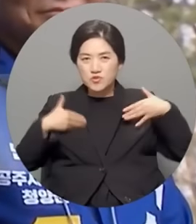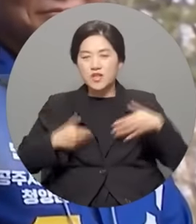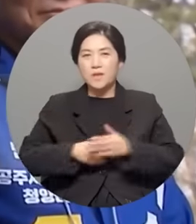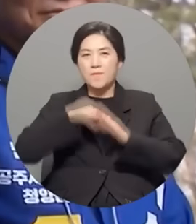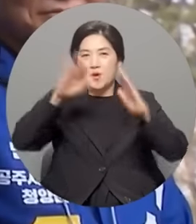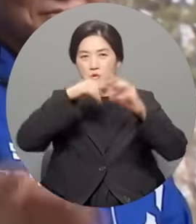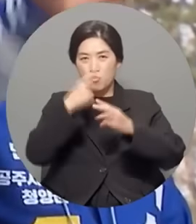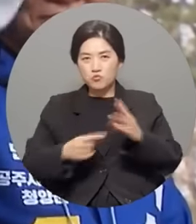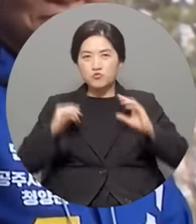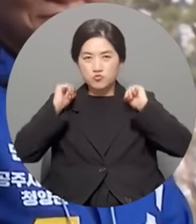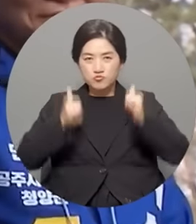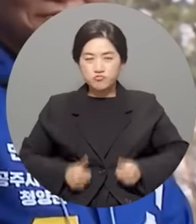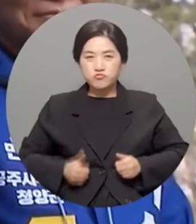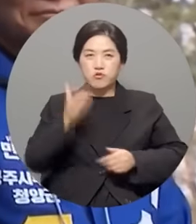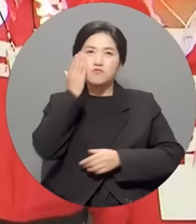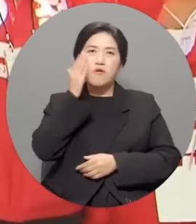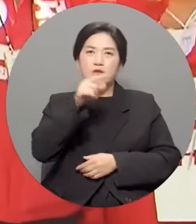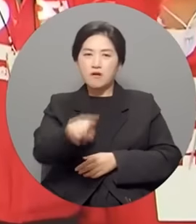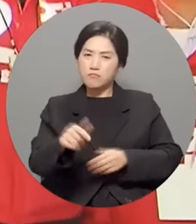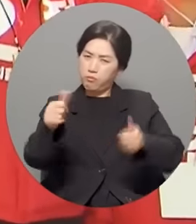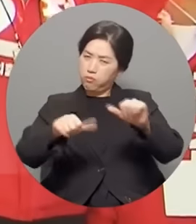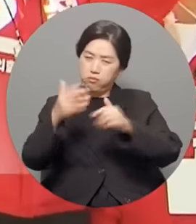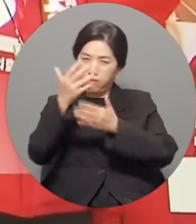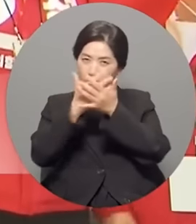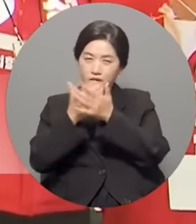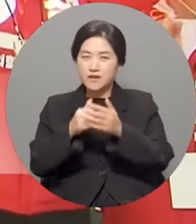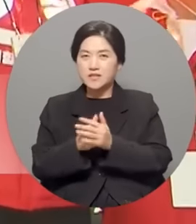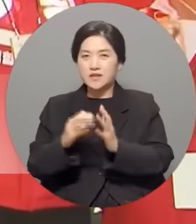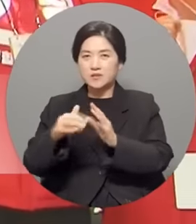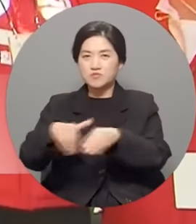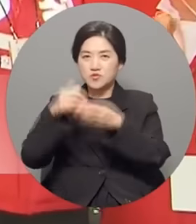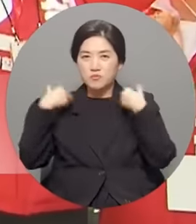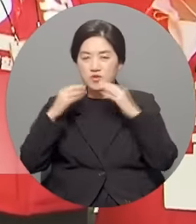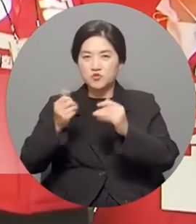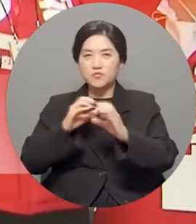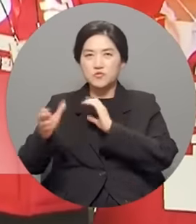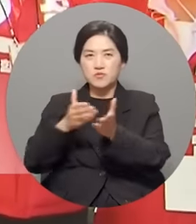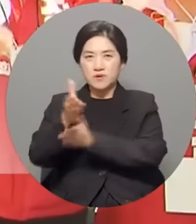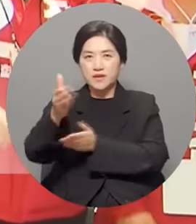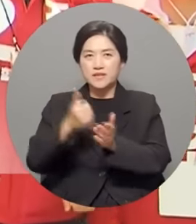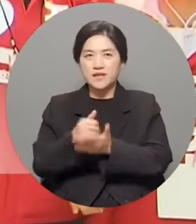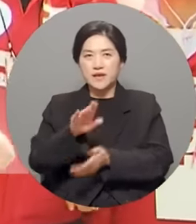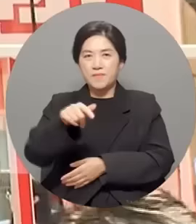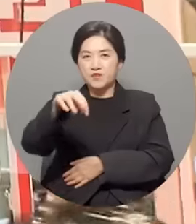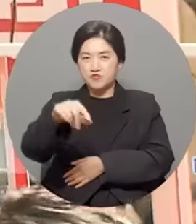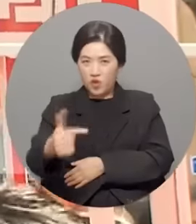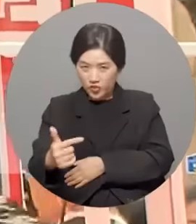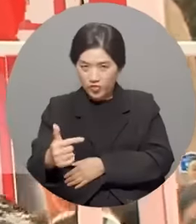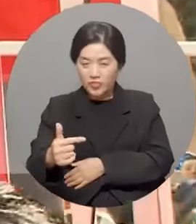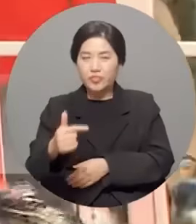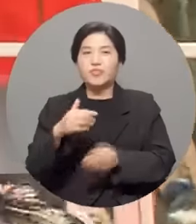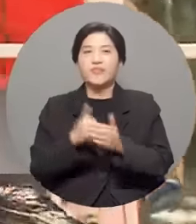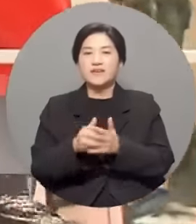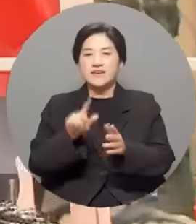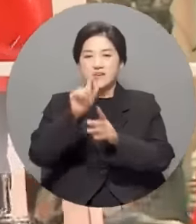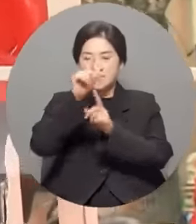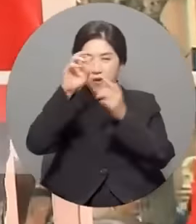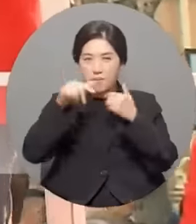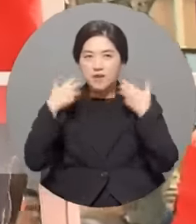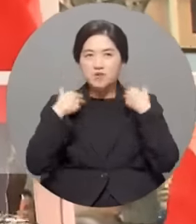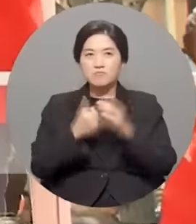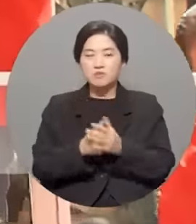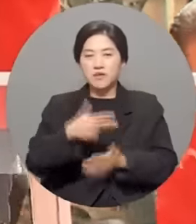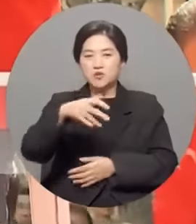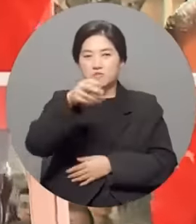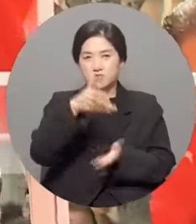판세 예측이 쉽지 않습니다. 문재인 정부 국민소통수석을 지낸 민주당 박 후보가 이명박 정부